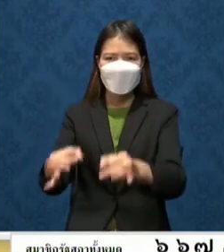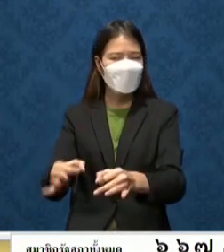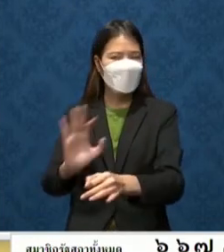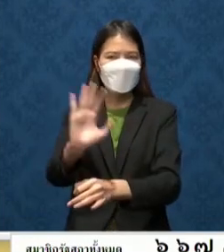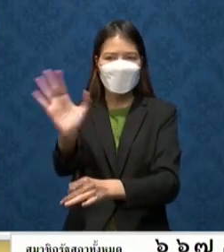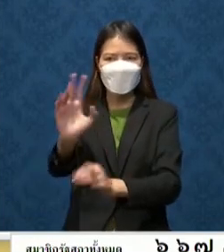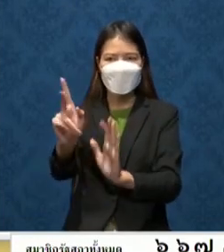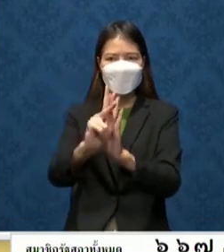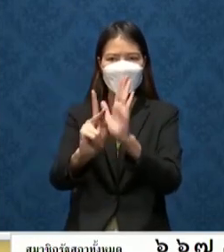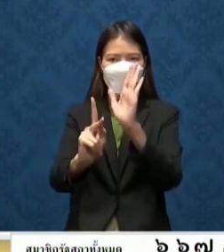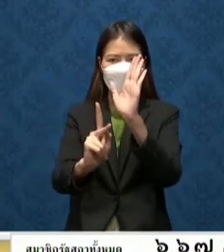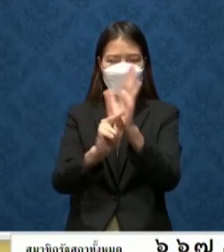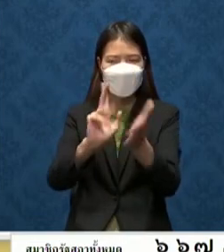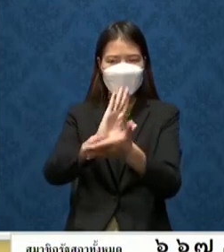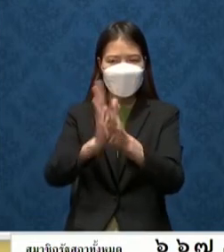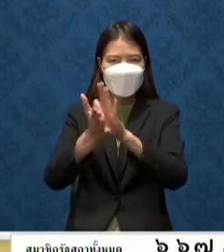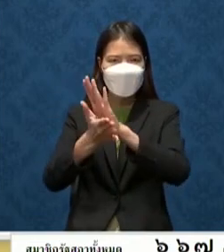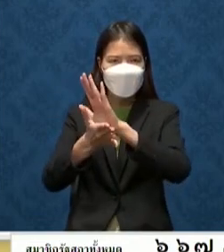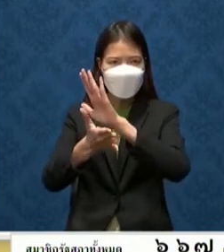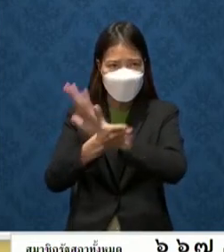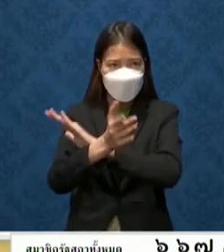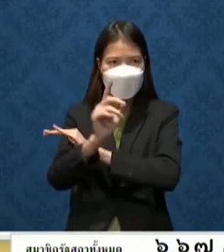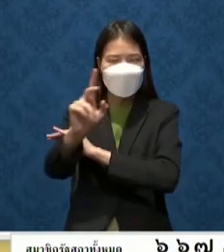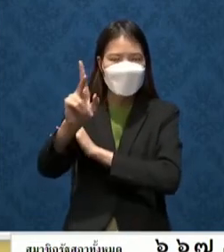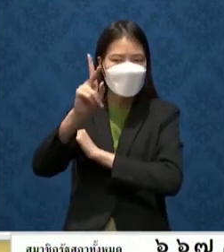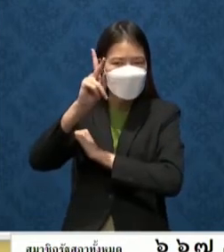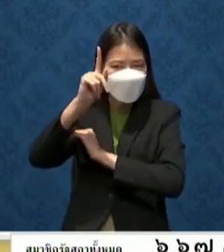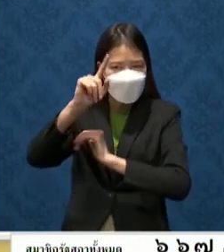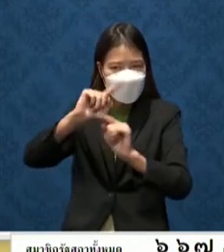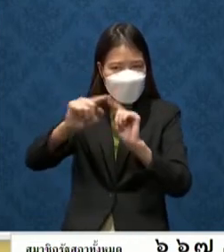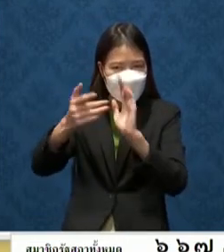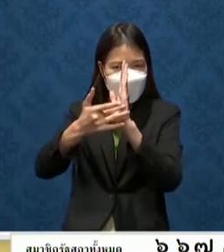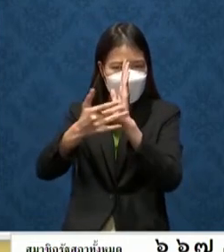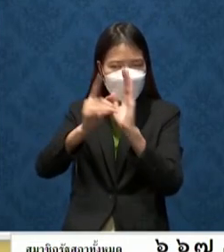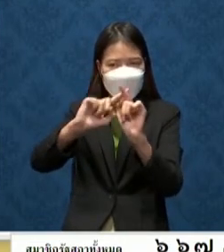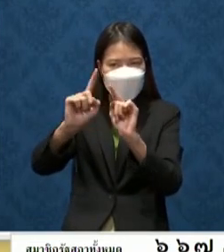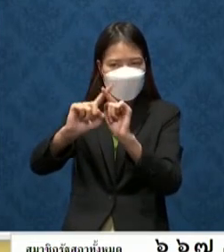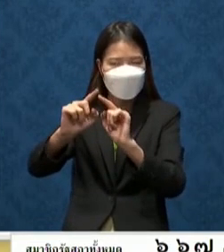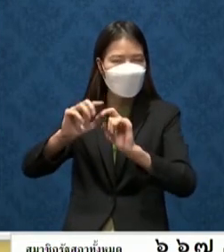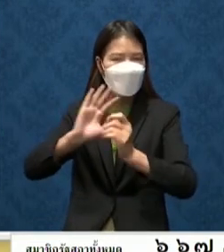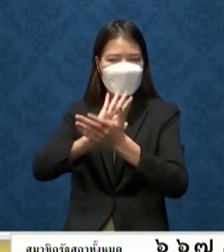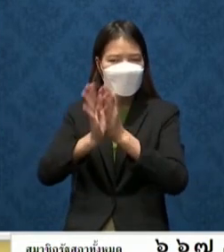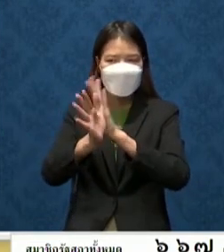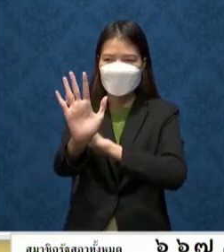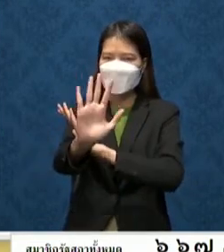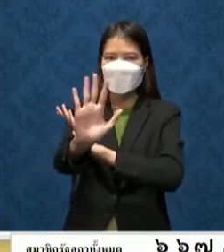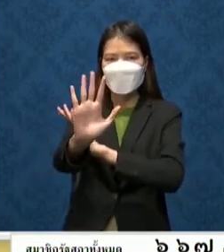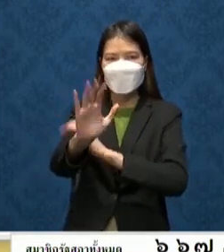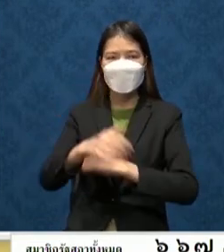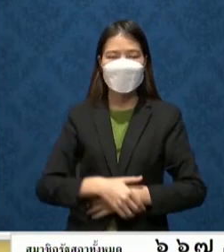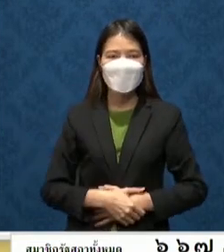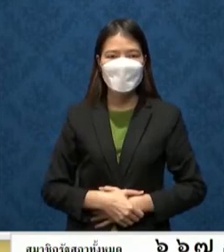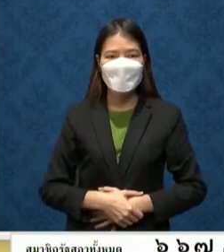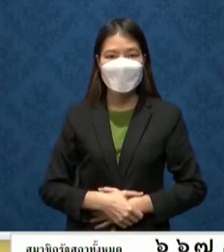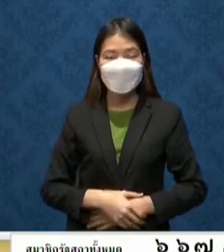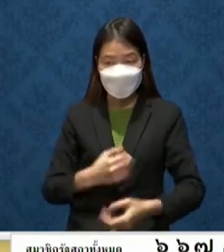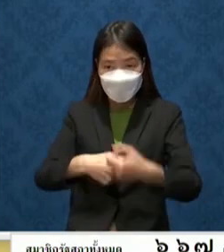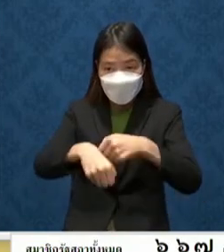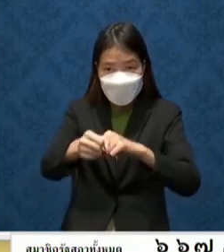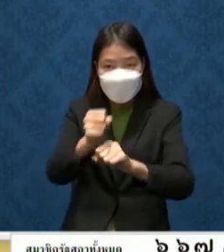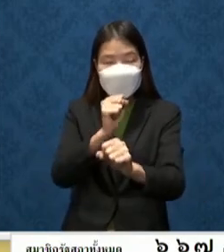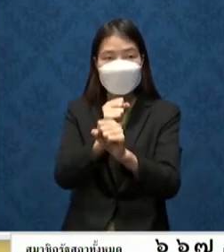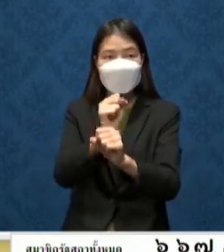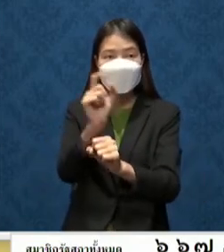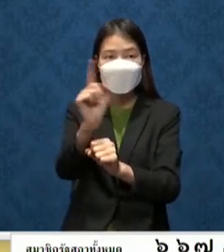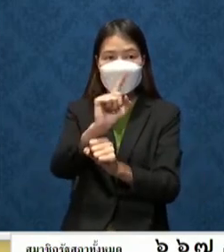รฎหมายปฏิรูปสื่อแต่สิ่งที่เขาอยากให้มีคืออยากให้มีรัษณะของให้มีแค่กลไกลส่งเสริ